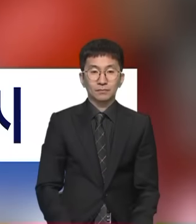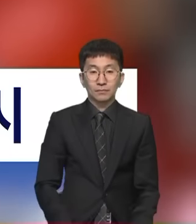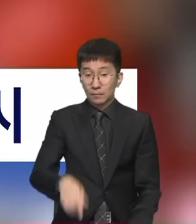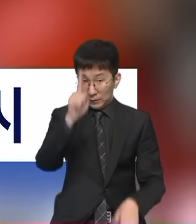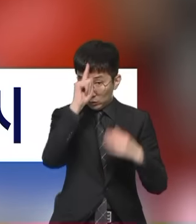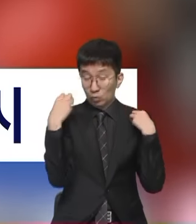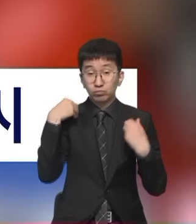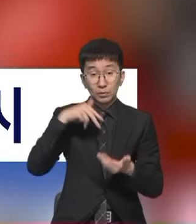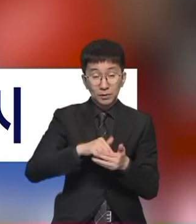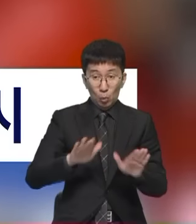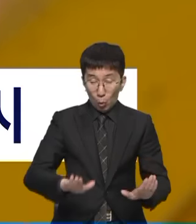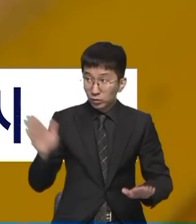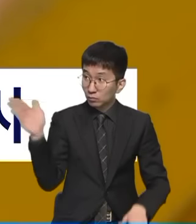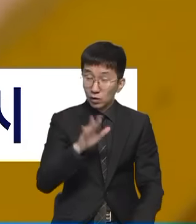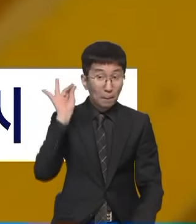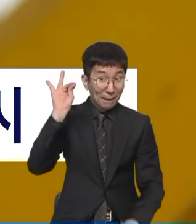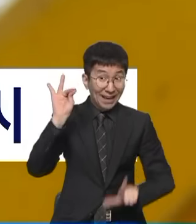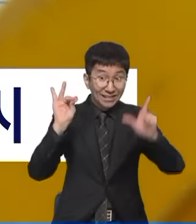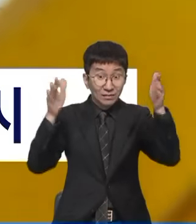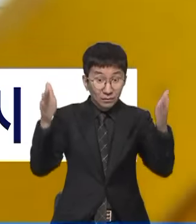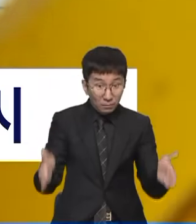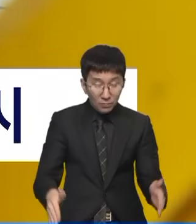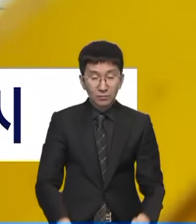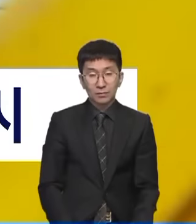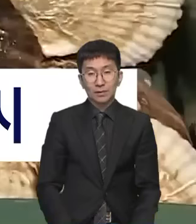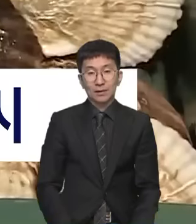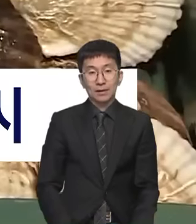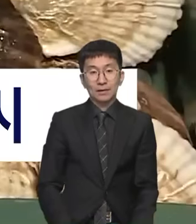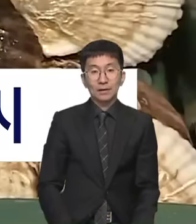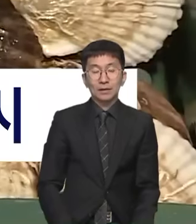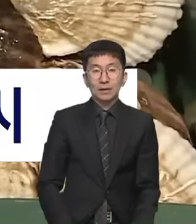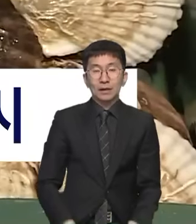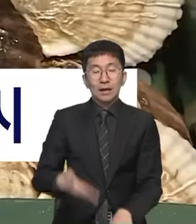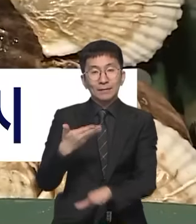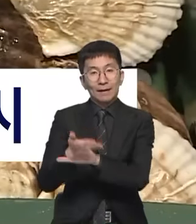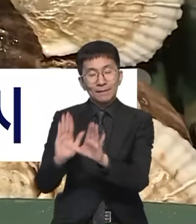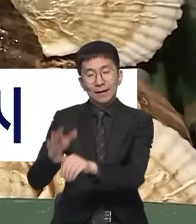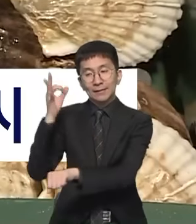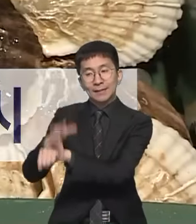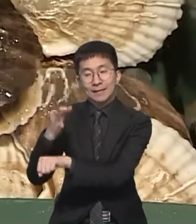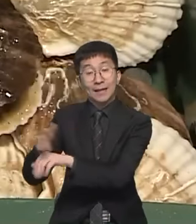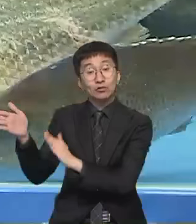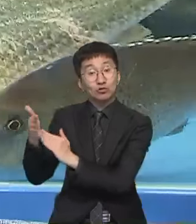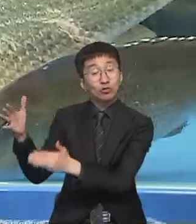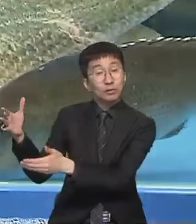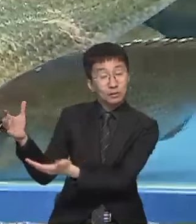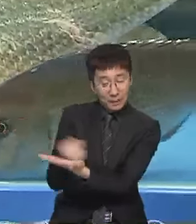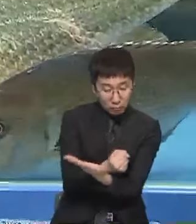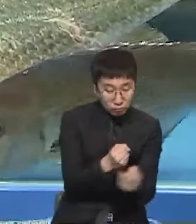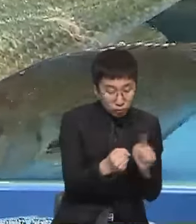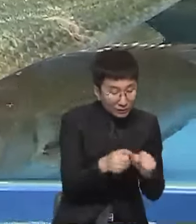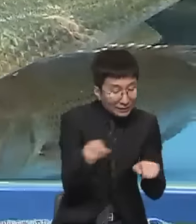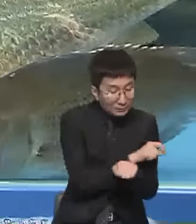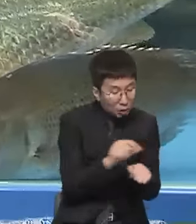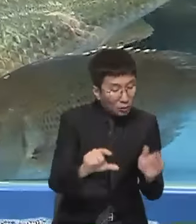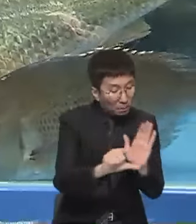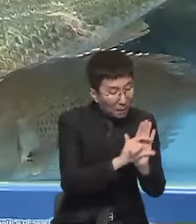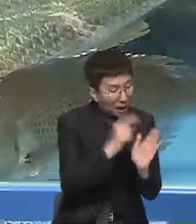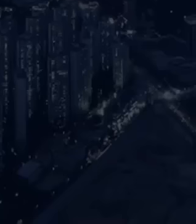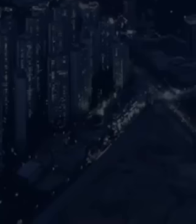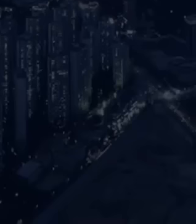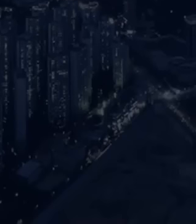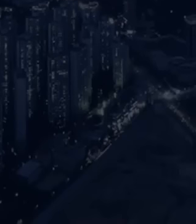정부는 오늘부터 100일간 민간합동 수입수산물 원산지 표시 특별 점검을 실시하기로 했습니다. SBS 최재영입니다.